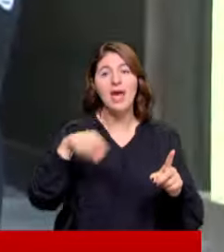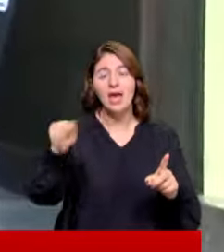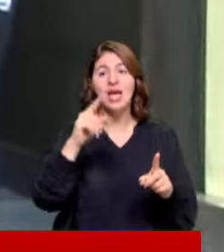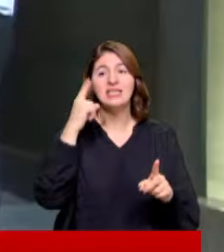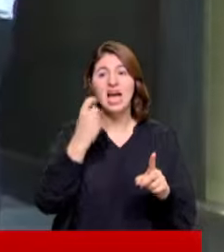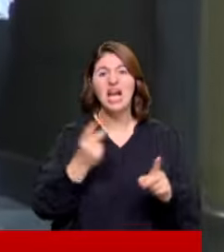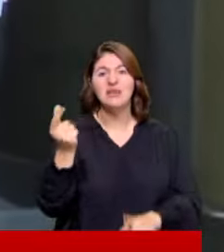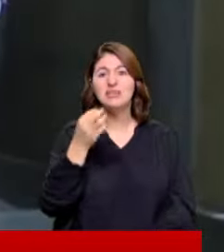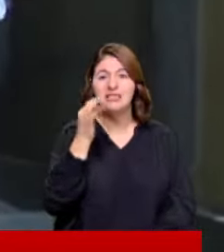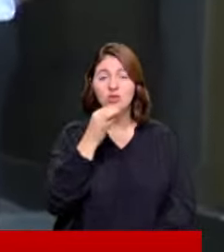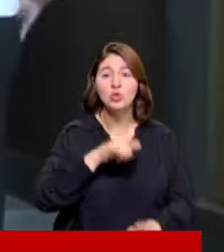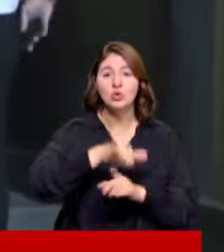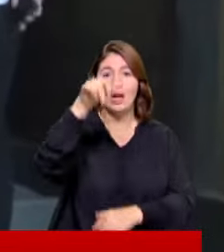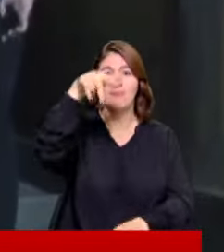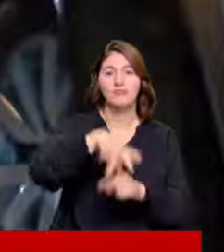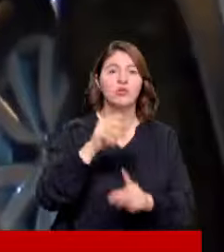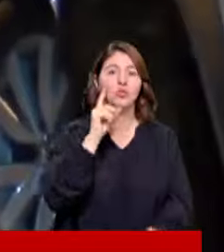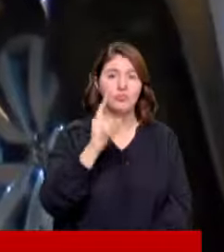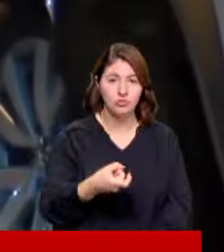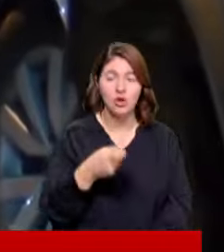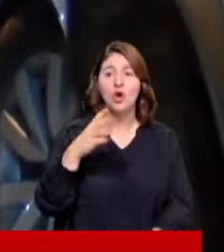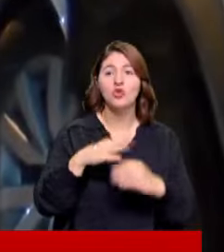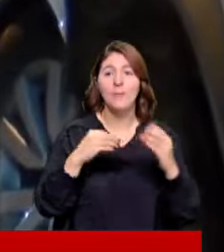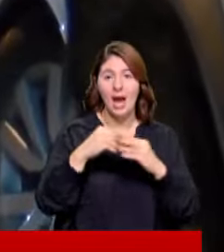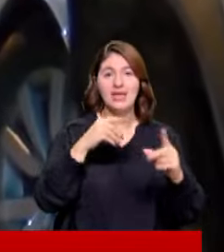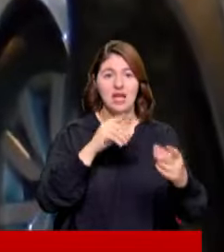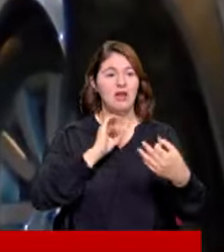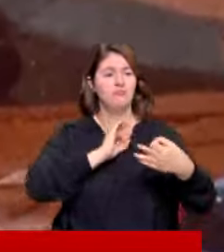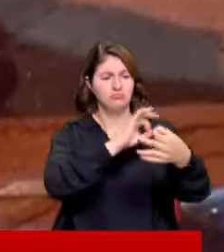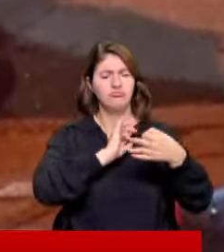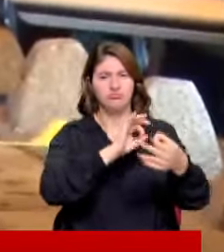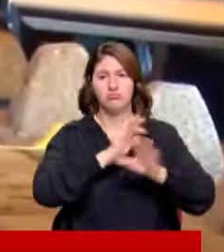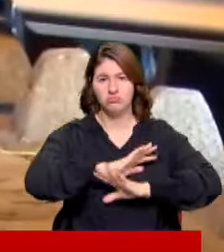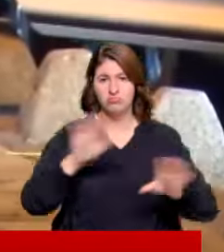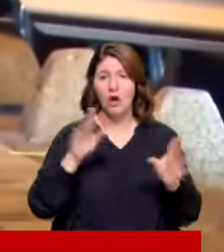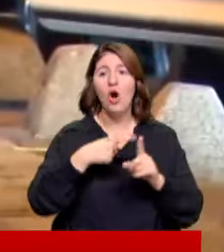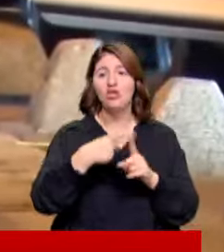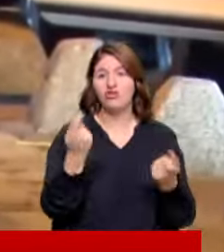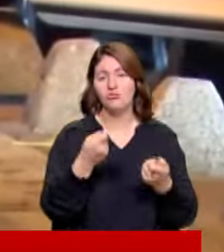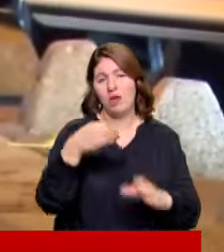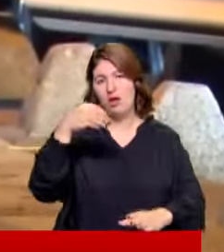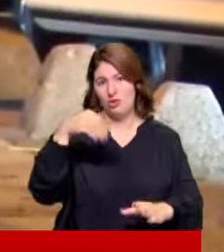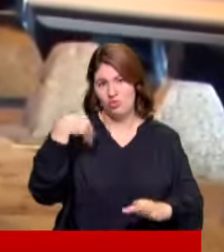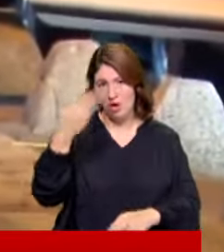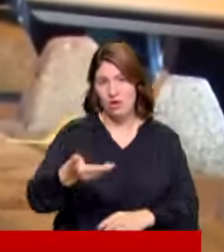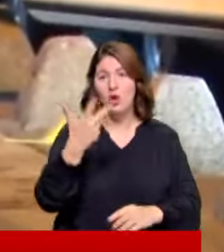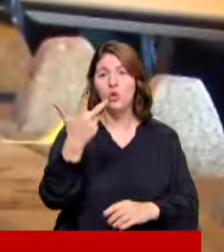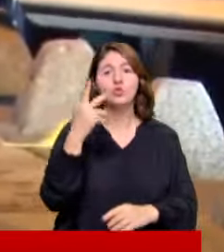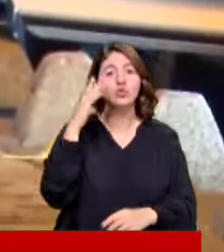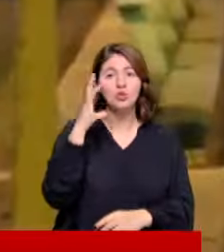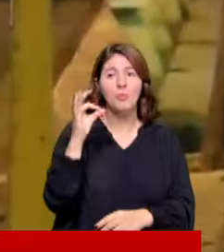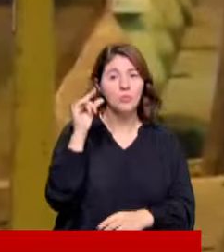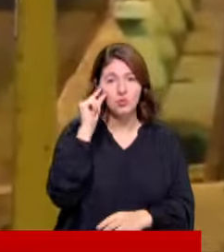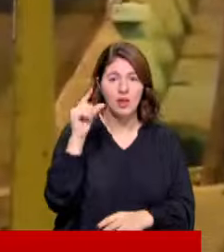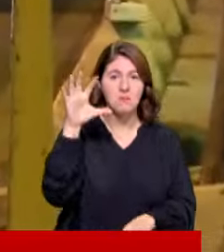İsrail'e kaçmak üzere uçağa bindiklerini belirledi. Romanya Interpol birimiyle irtibata geçti. Ortak çalışma sonrası 3 zanlı